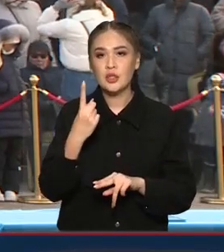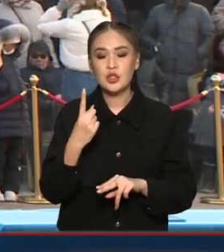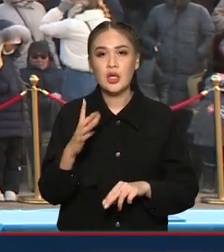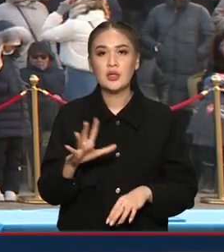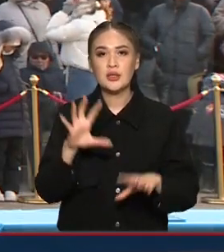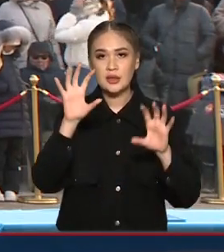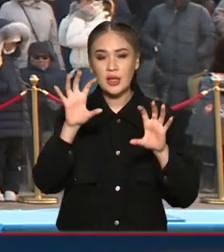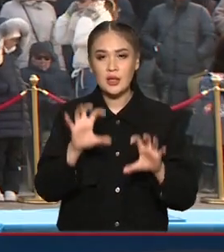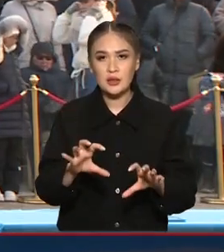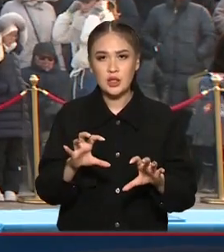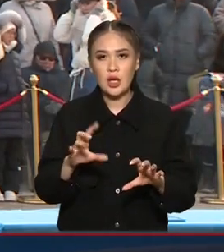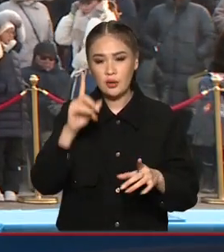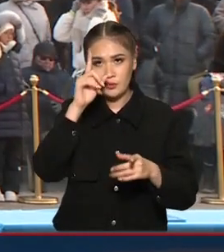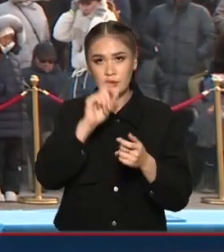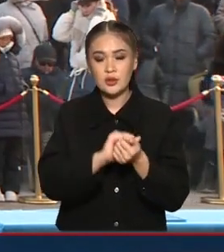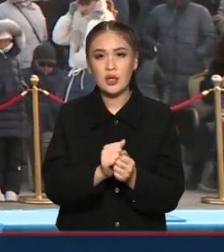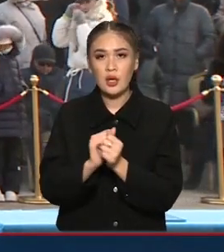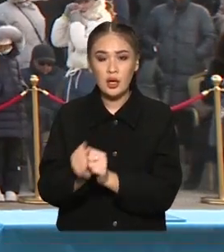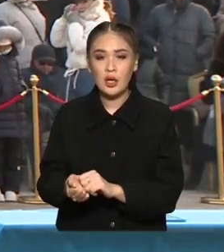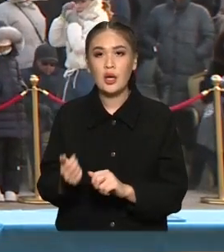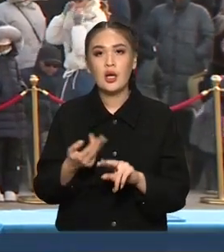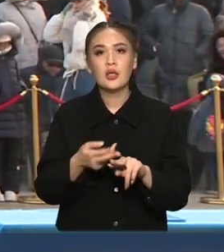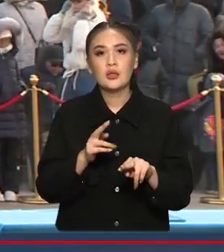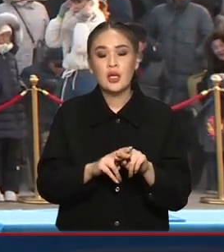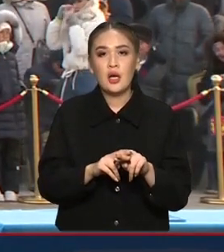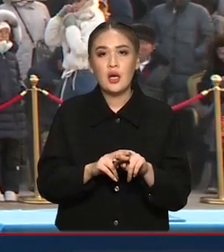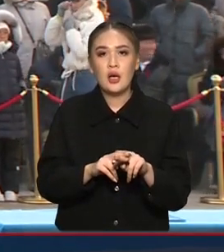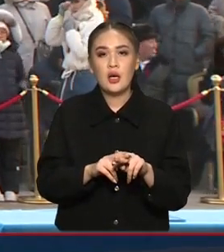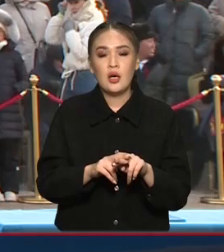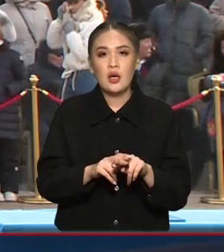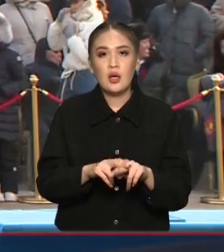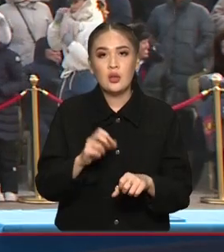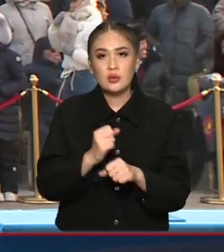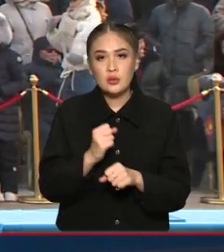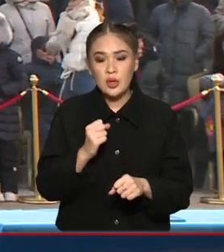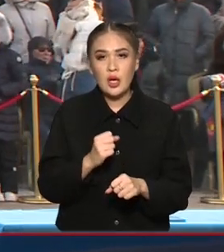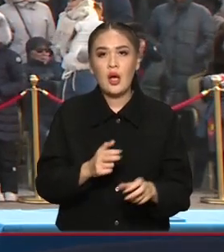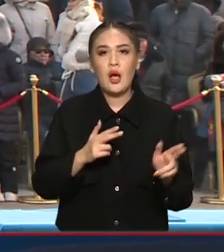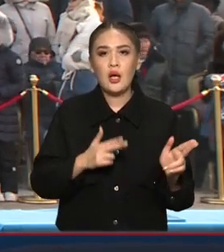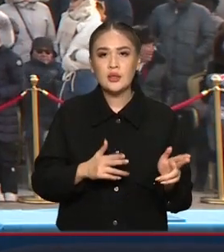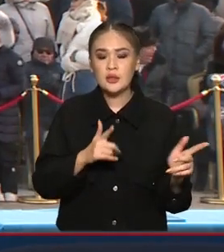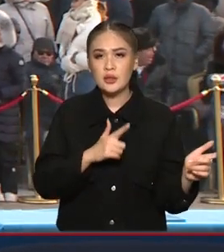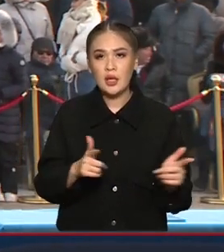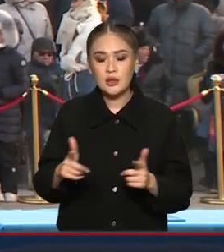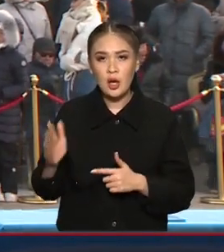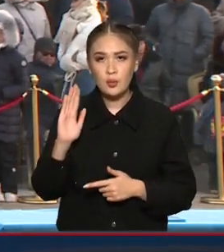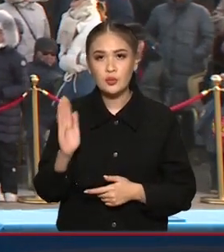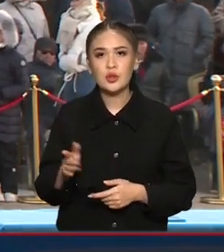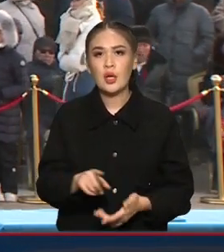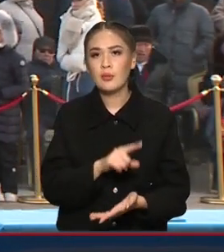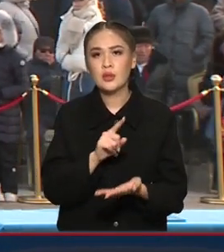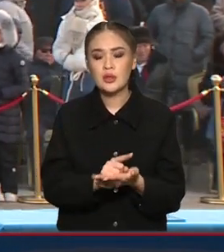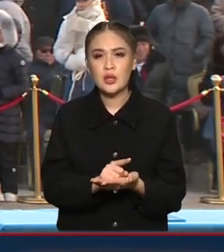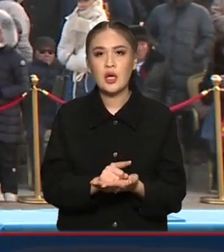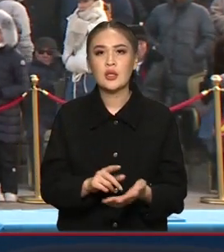заңдарды жаттау, жалпы әскери жарғылардың нұсқамаларын жаттау. Атыс дайындығын өтеді, атыс дайындығына міндеттерін жаттау болады.